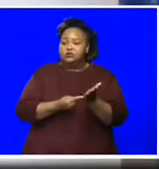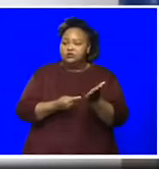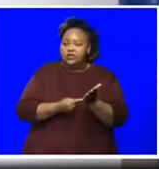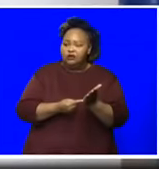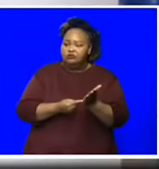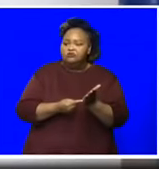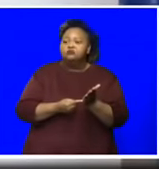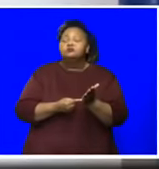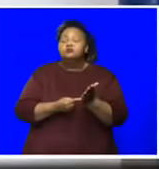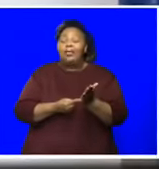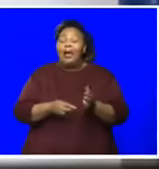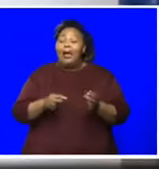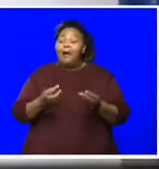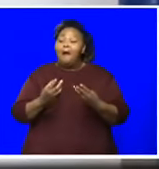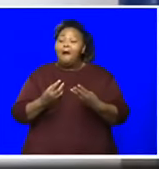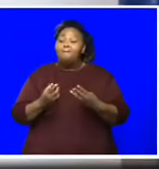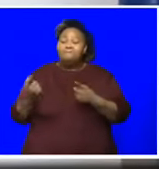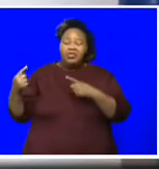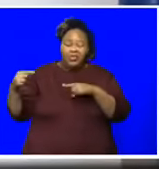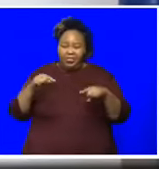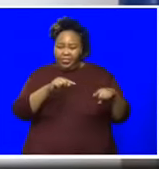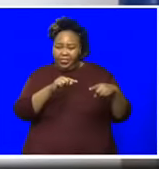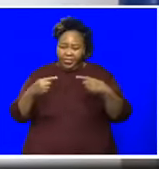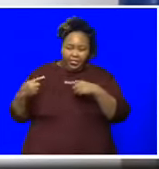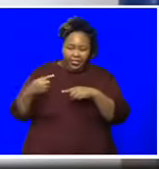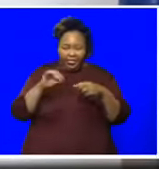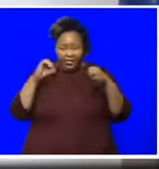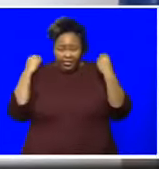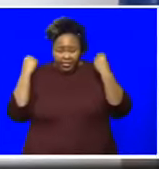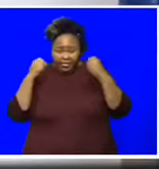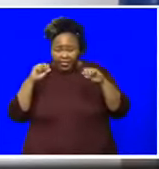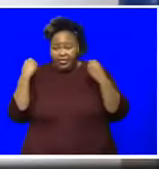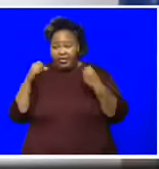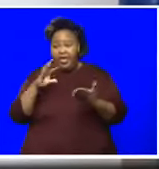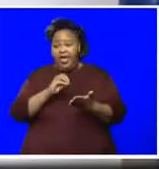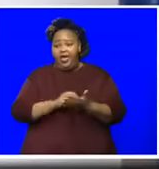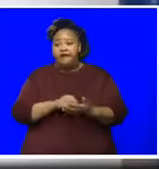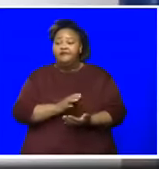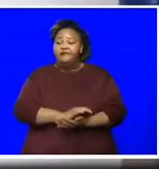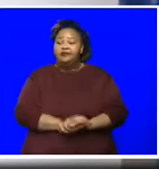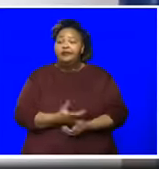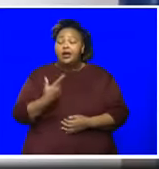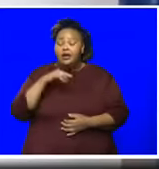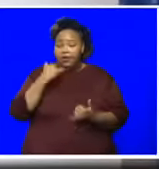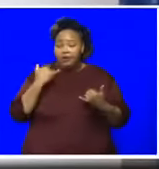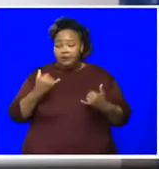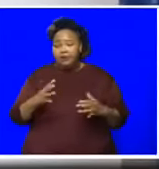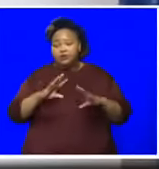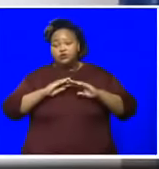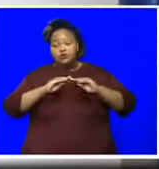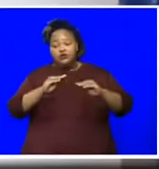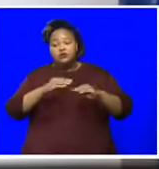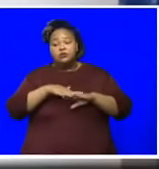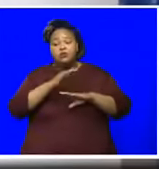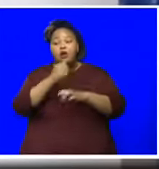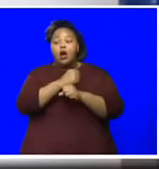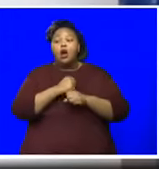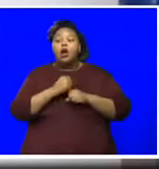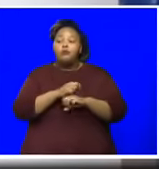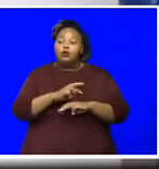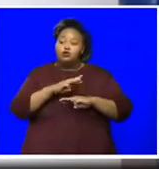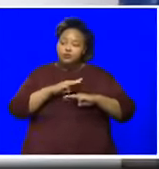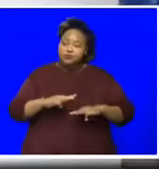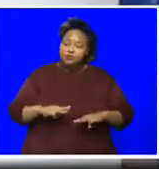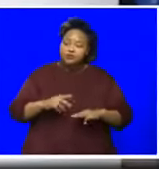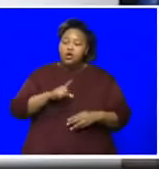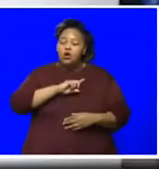know, that working by our youth and our learners, that is the best tool and to use to bring our community